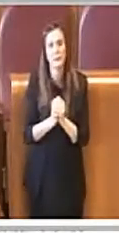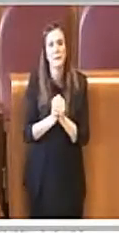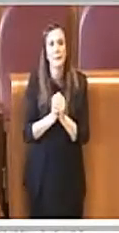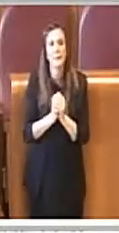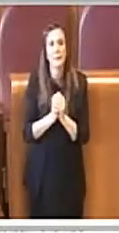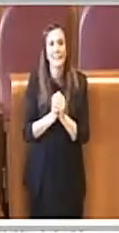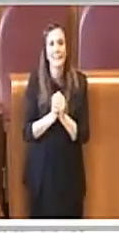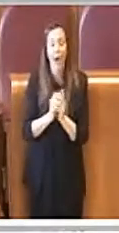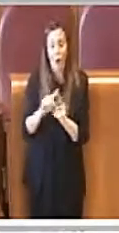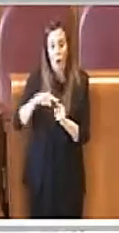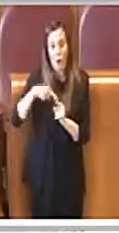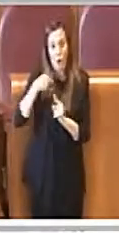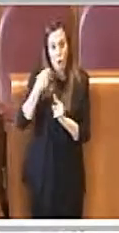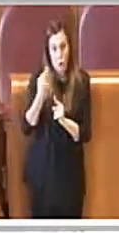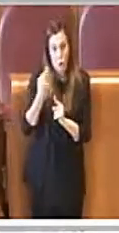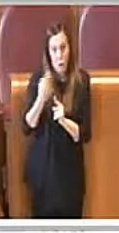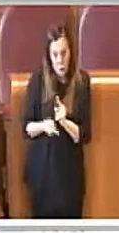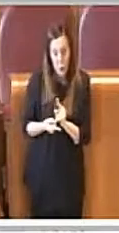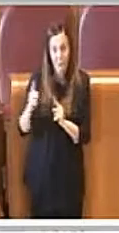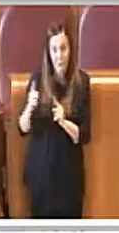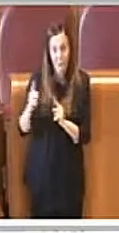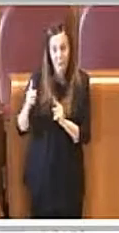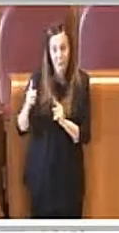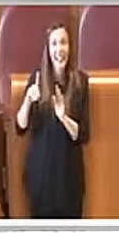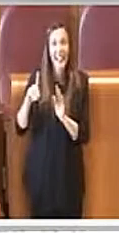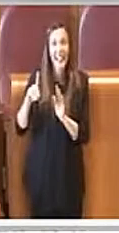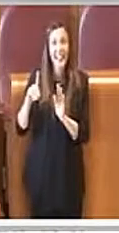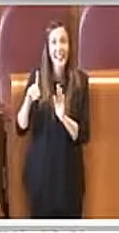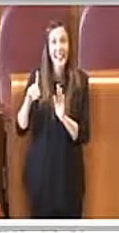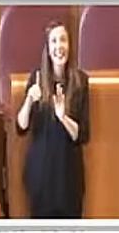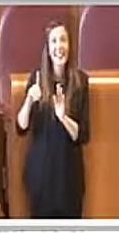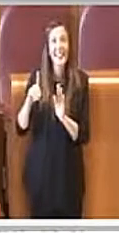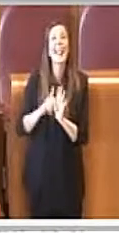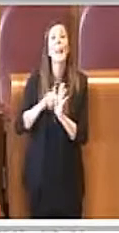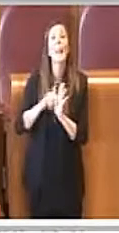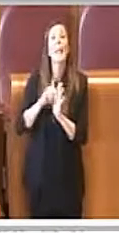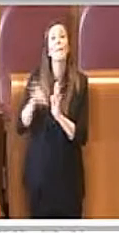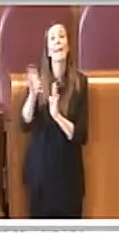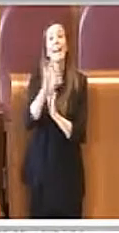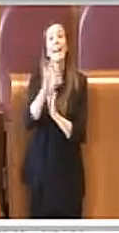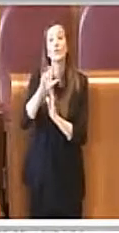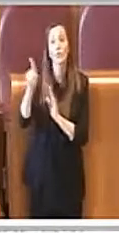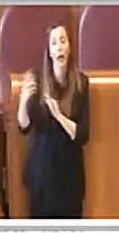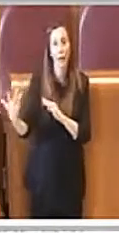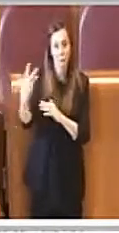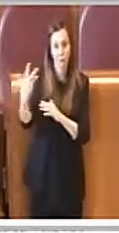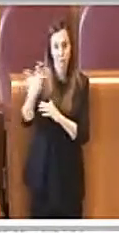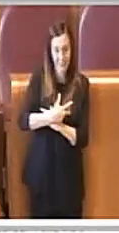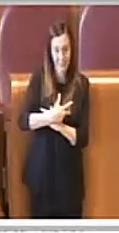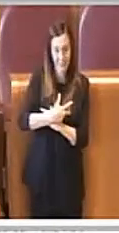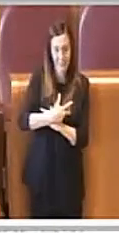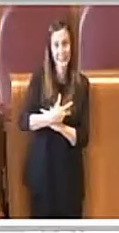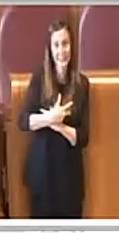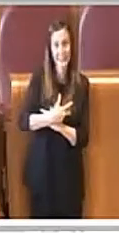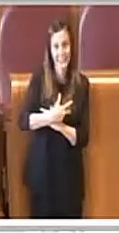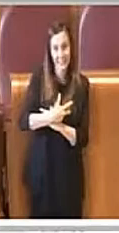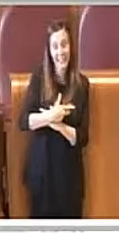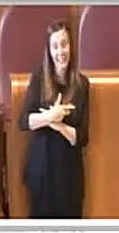quindi, dopodiché è subentrato questo decreto, questa delibera regionale, meritevole di